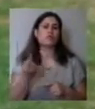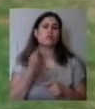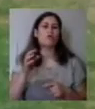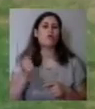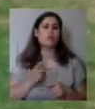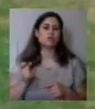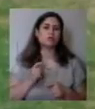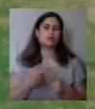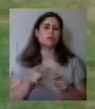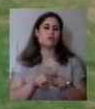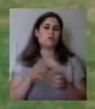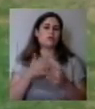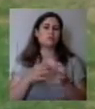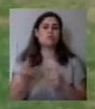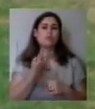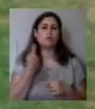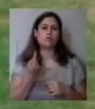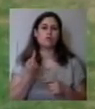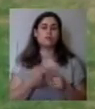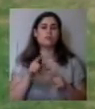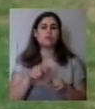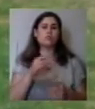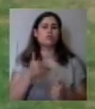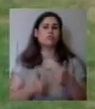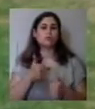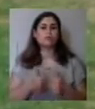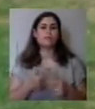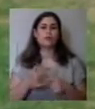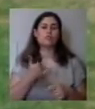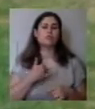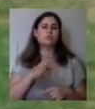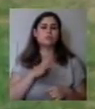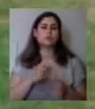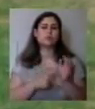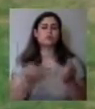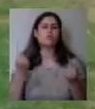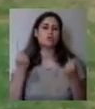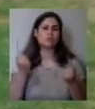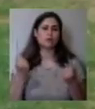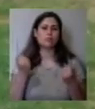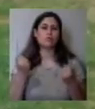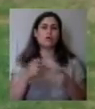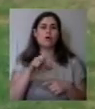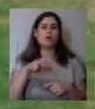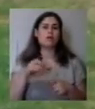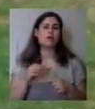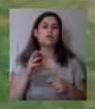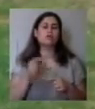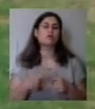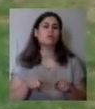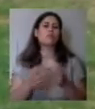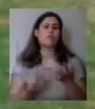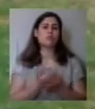і також Херсонська. На цьому турнірі у нас було 6 спортсменів, але так сталося,